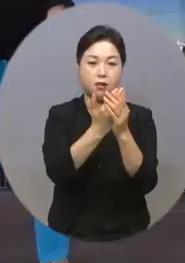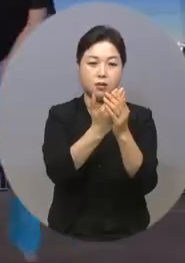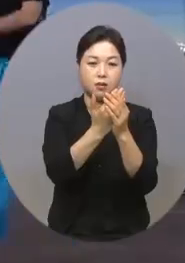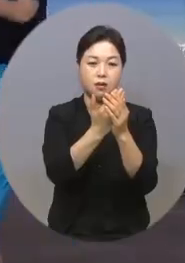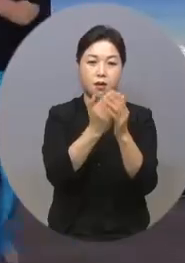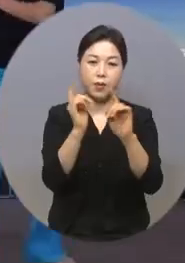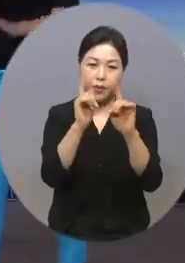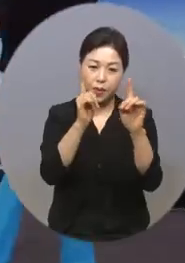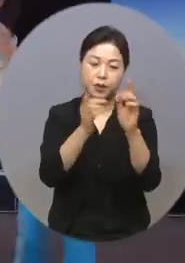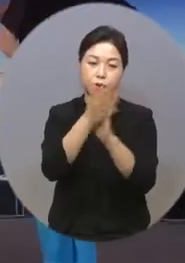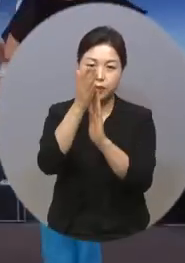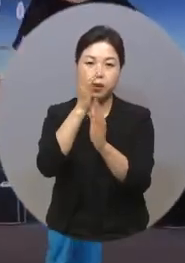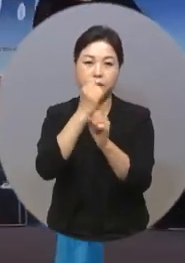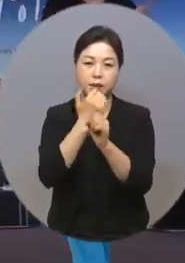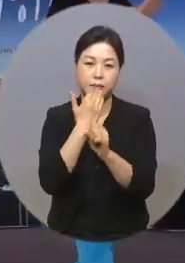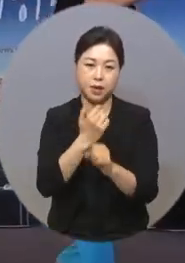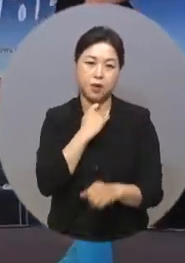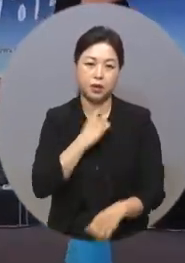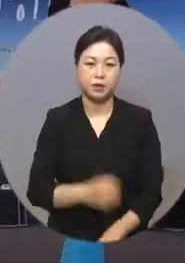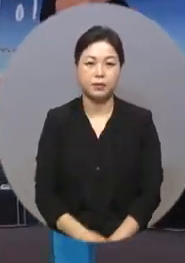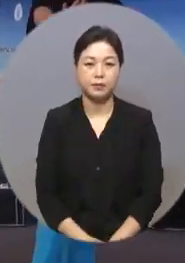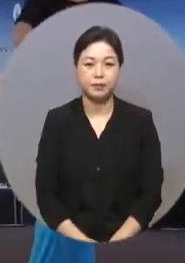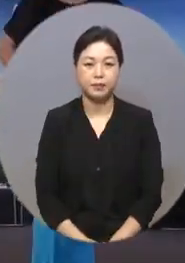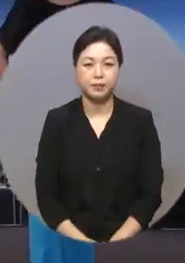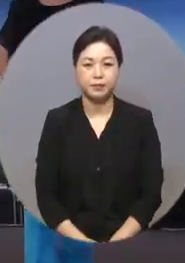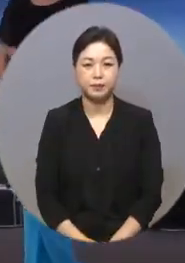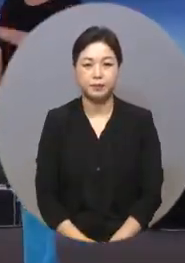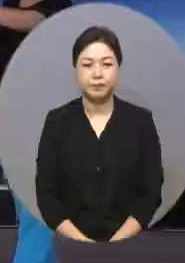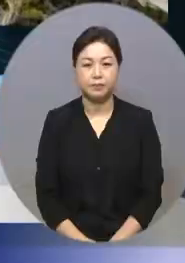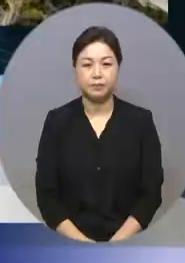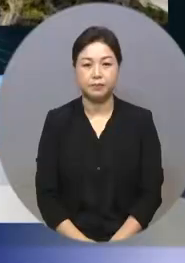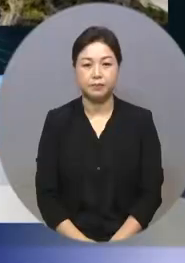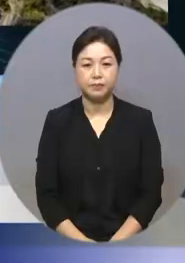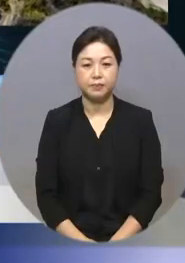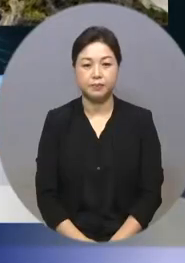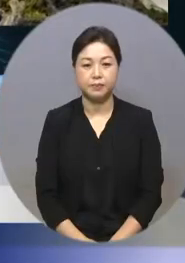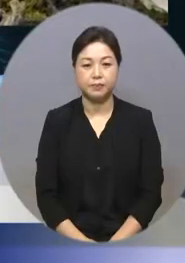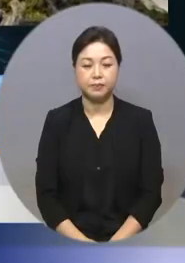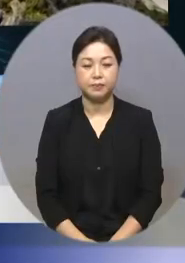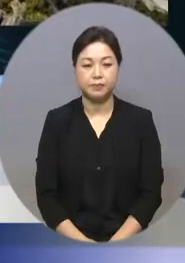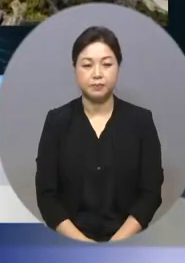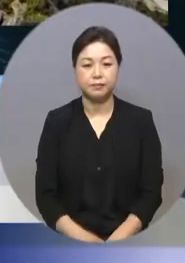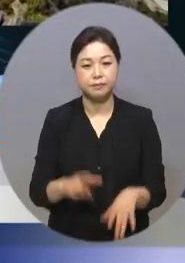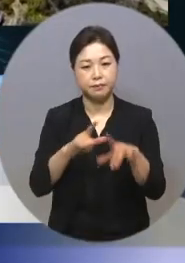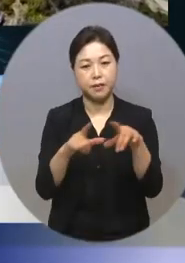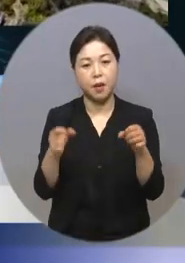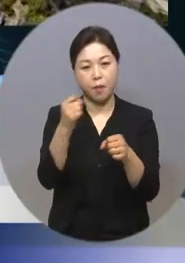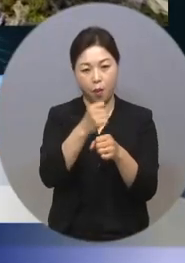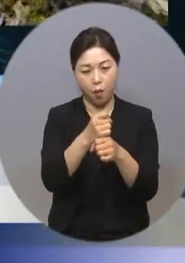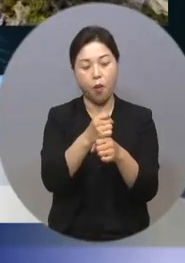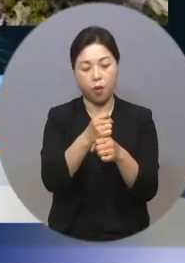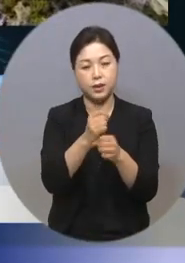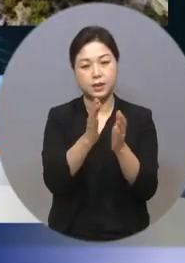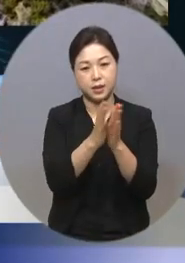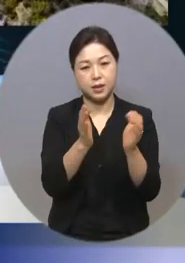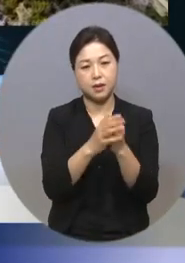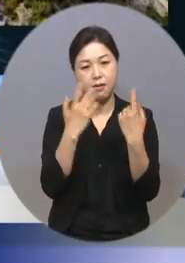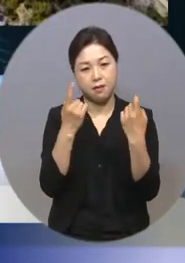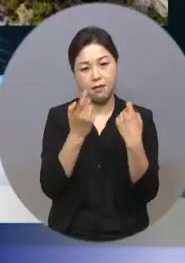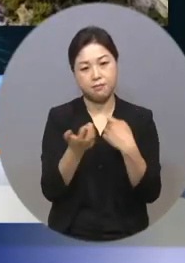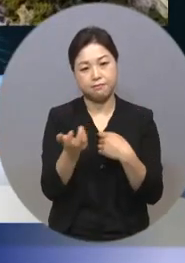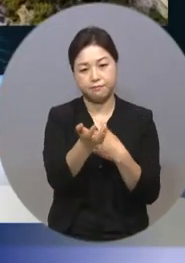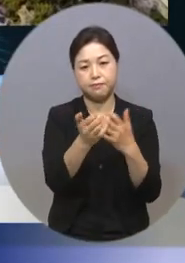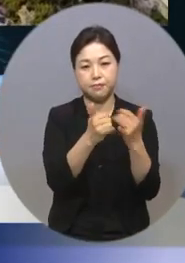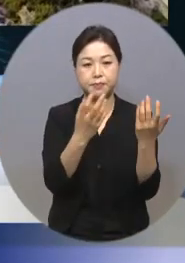계기가 되었으면 좋겠습니다 복지 tv 뉴스 이종석 입니다 일상 회복의 접어든 요즘 여행 떠나는 분들